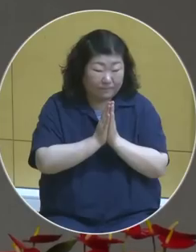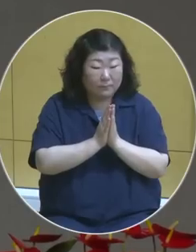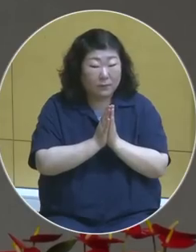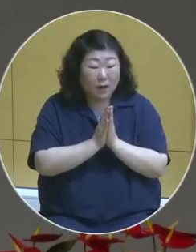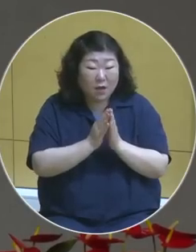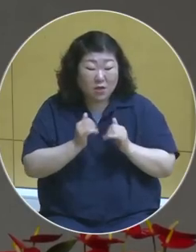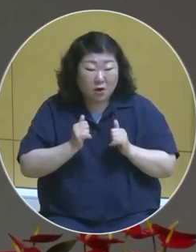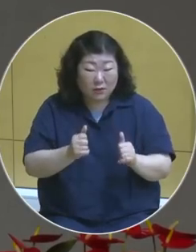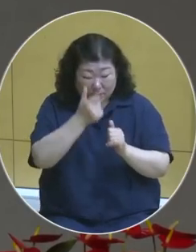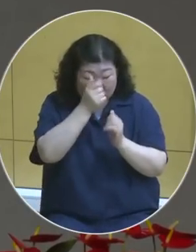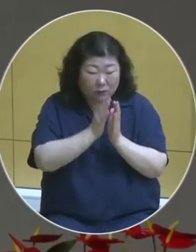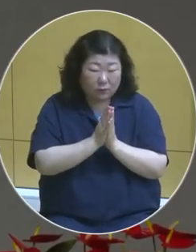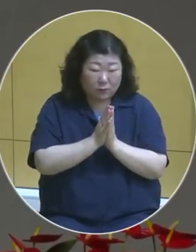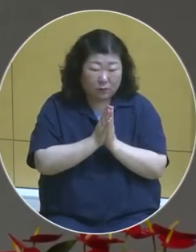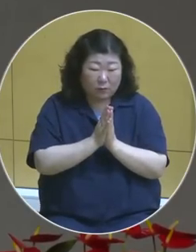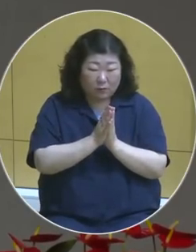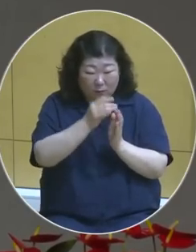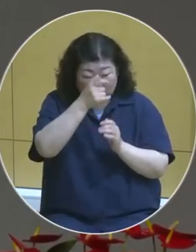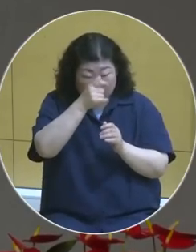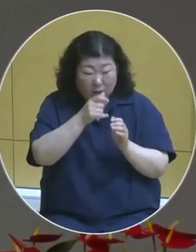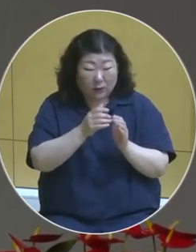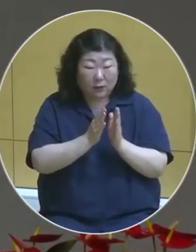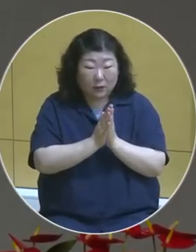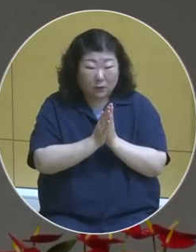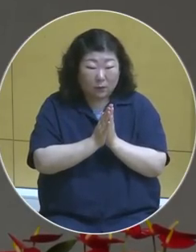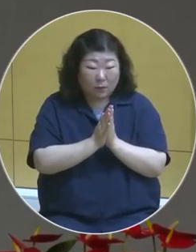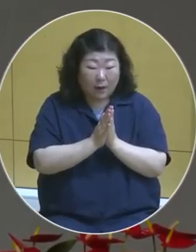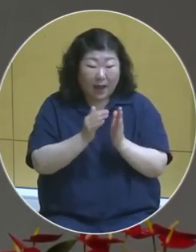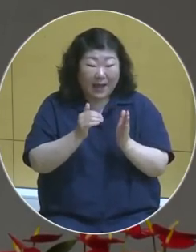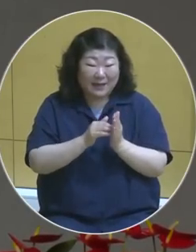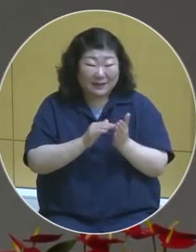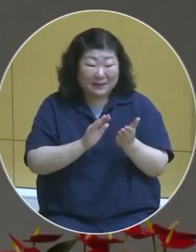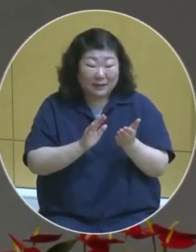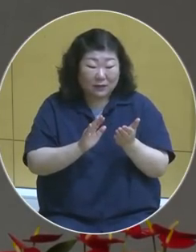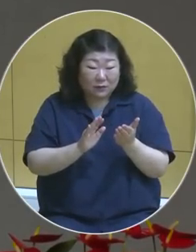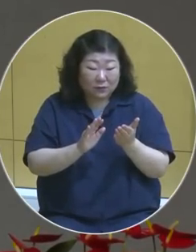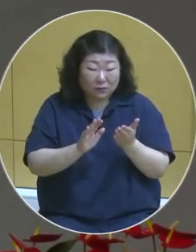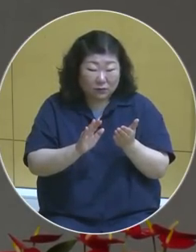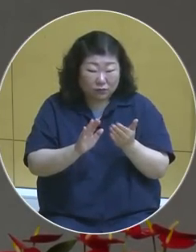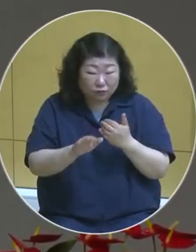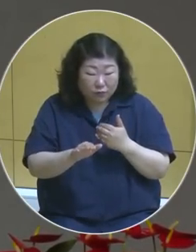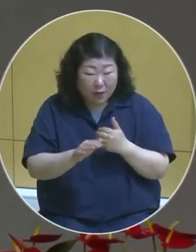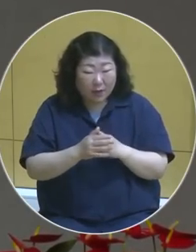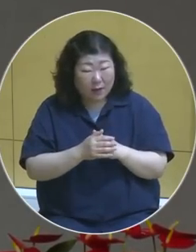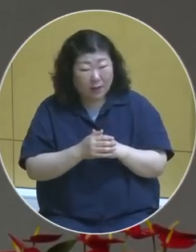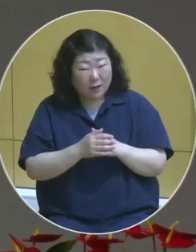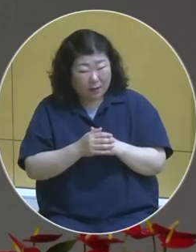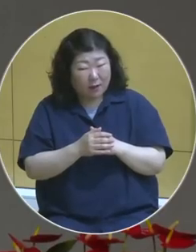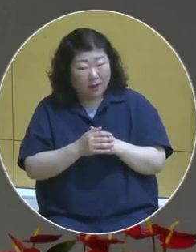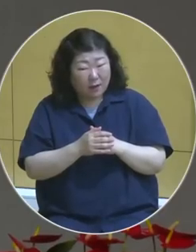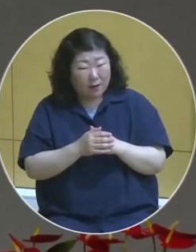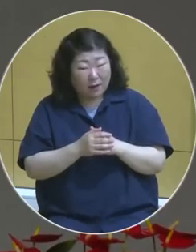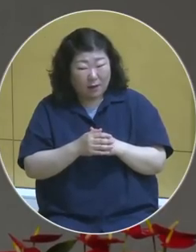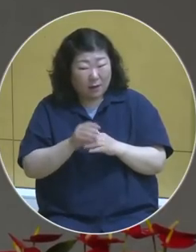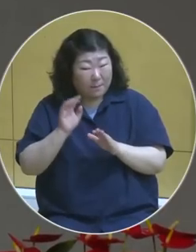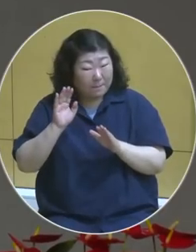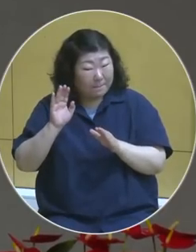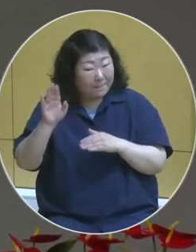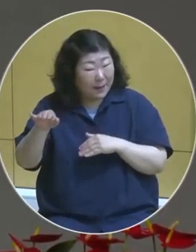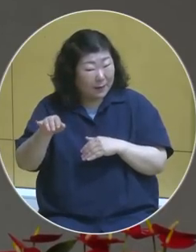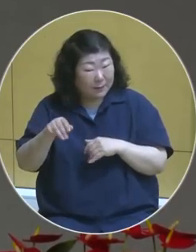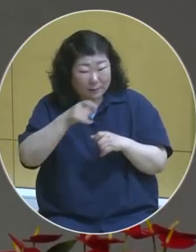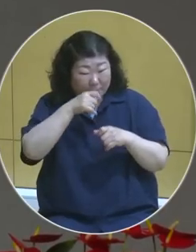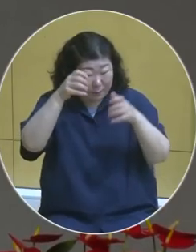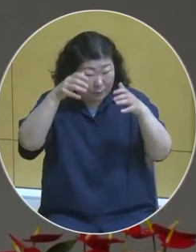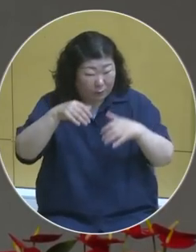그런데 기도가 끝날 쯤 되니까 밖에서 비 오는 소리가 우두우둑 들리기 시작하는 거예요. 얼마나 감격과 기쁨이 컸겠습니까? 그런데